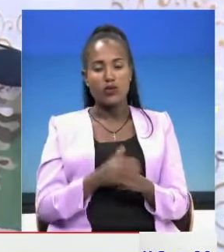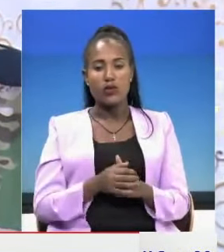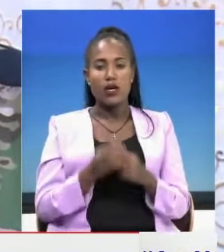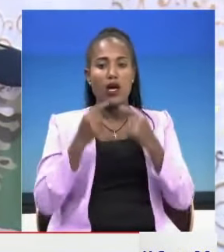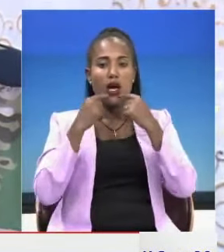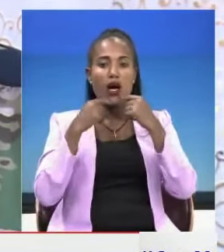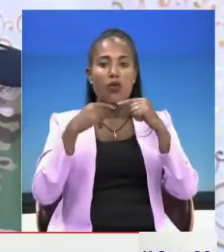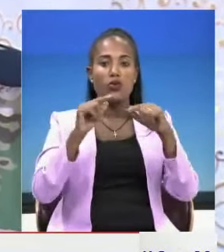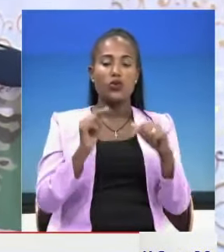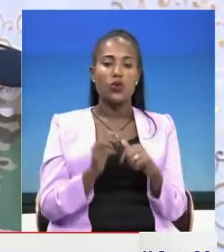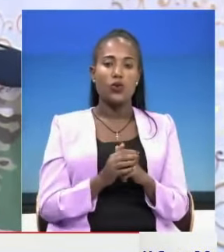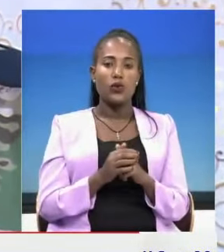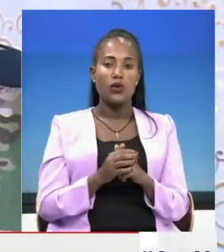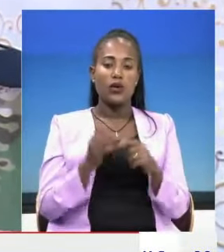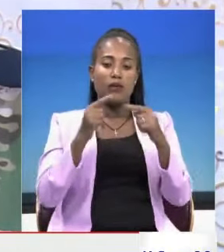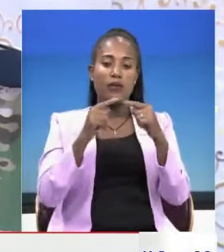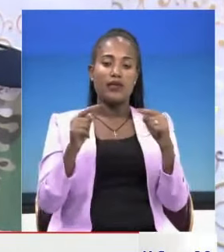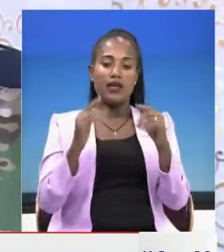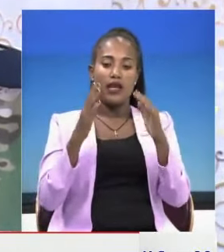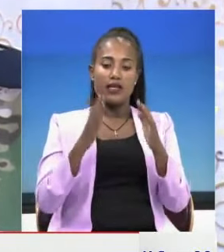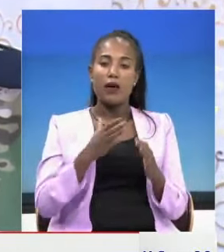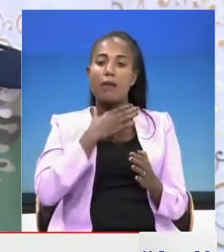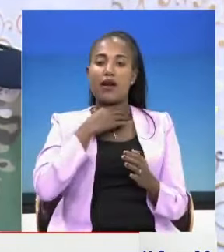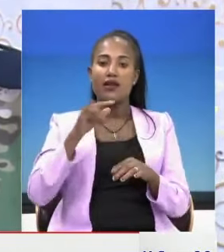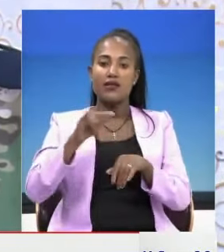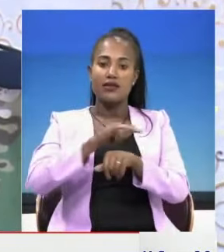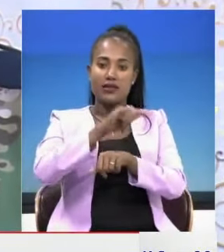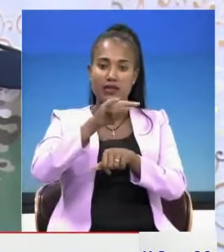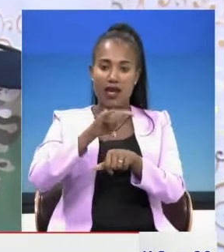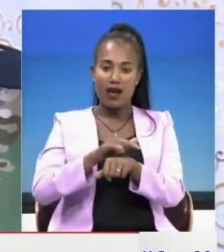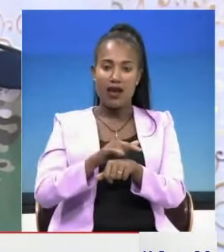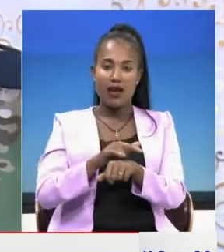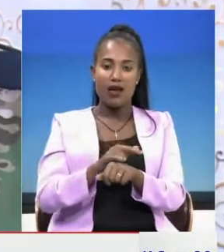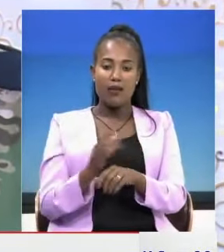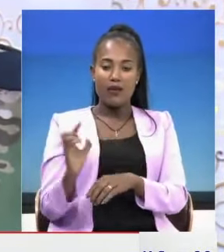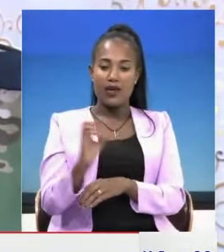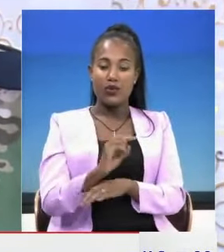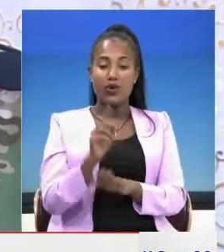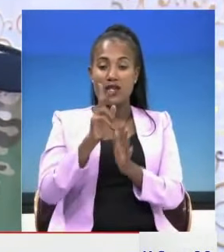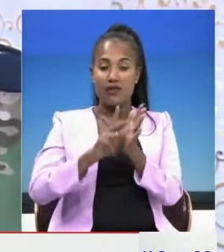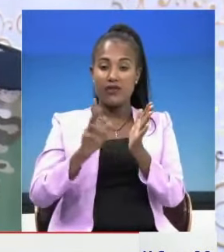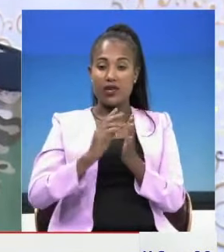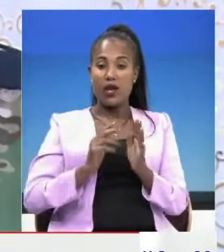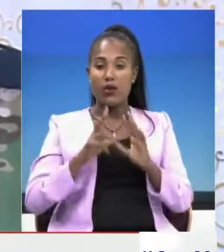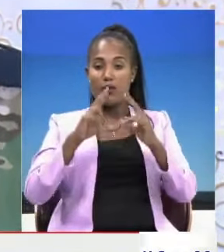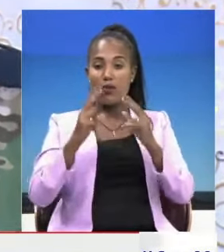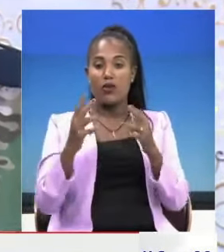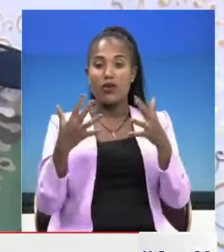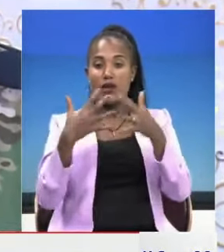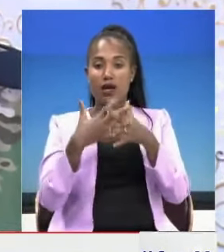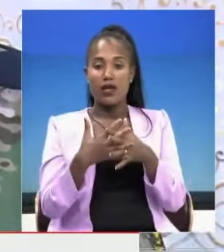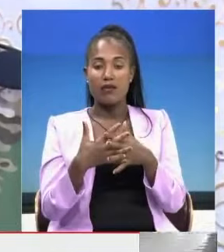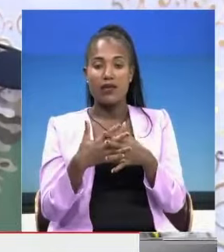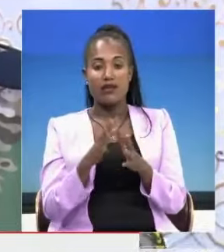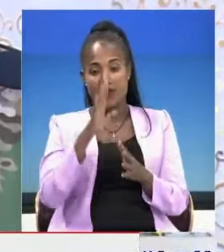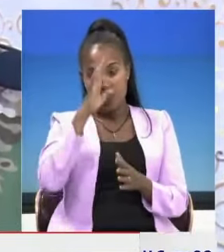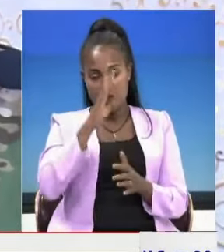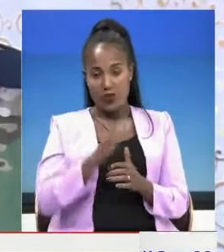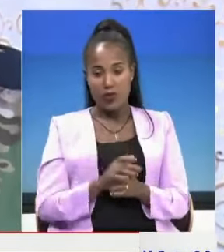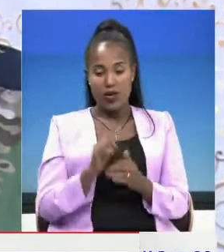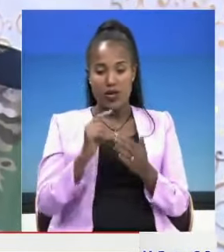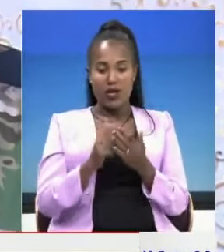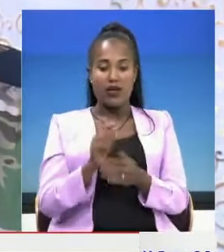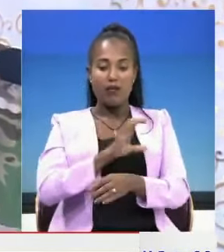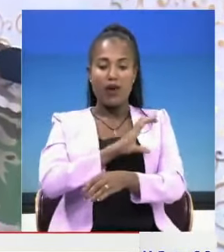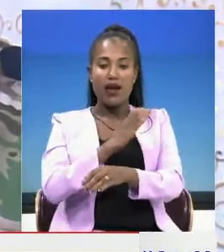አውጆ በጠላትነት የአማራን ዜጋ በየዕለቱ እየፈጀ ካለው ቡድን ጋር ጥምረት ፈጥሮ ይህንንም